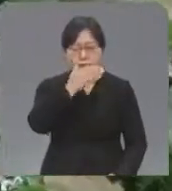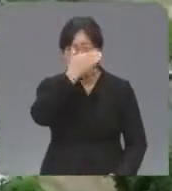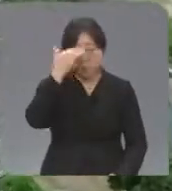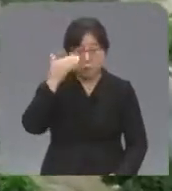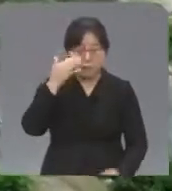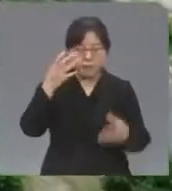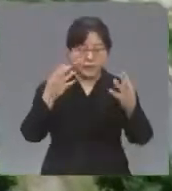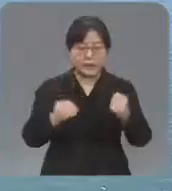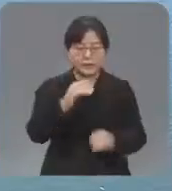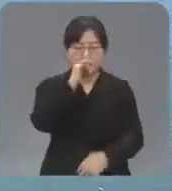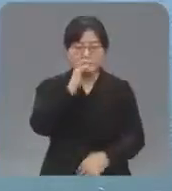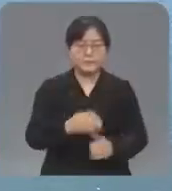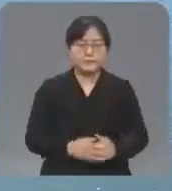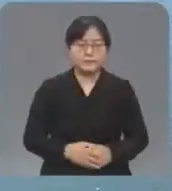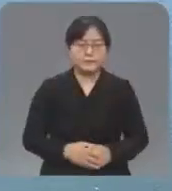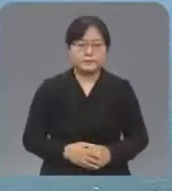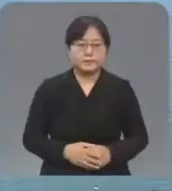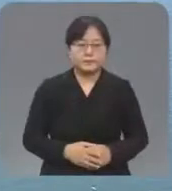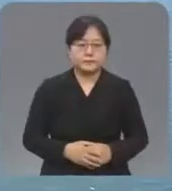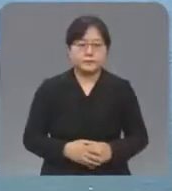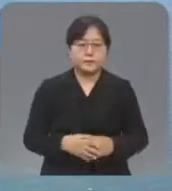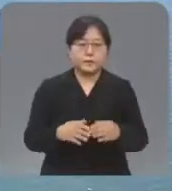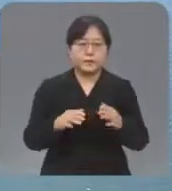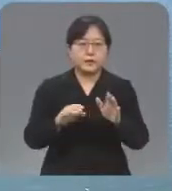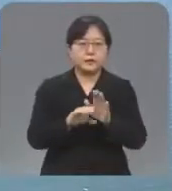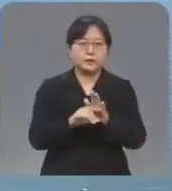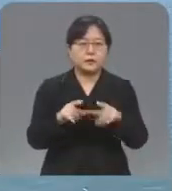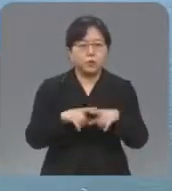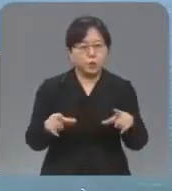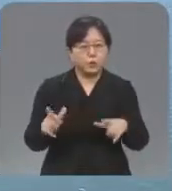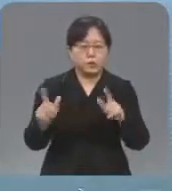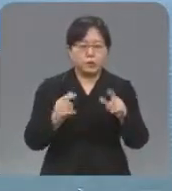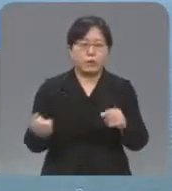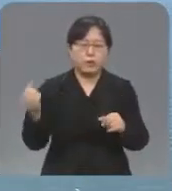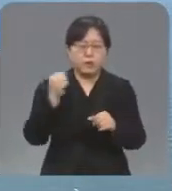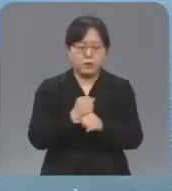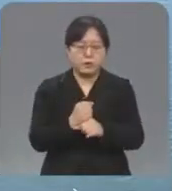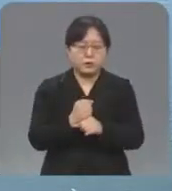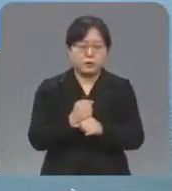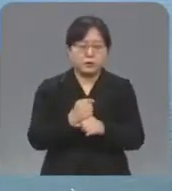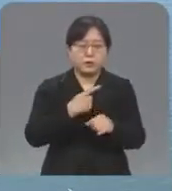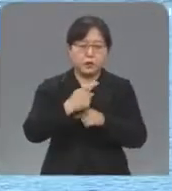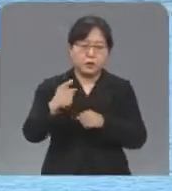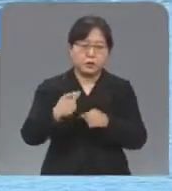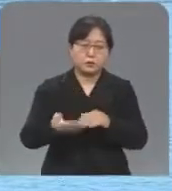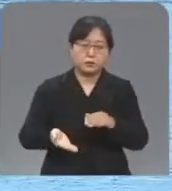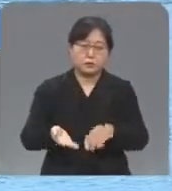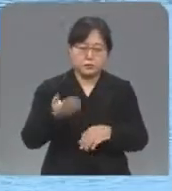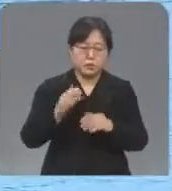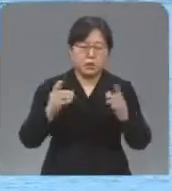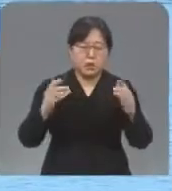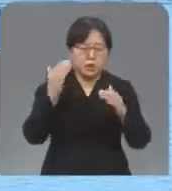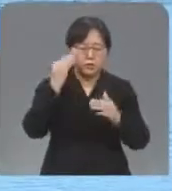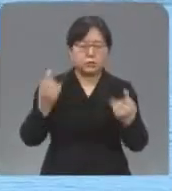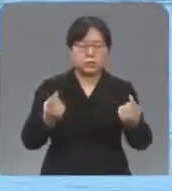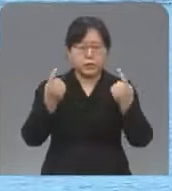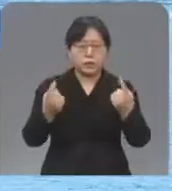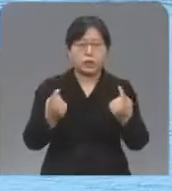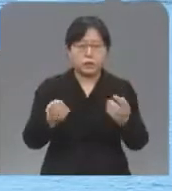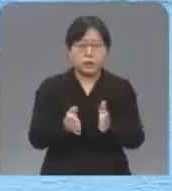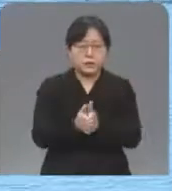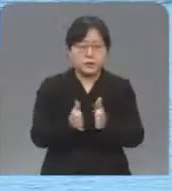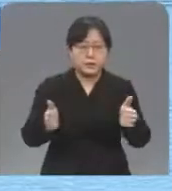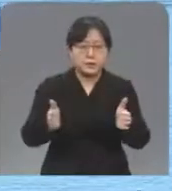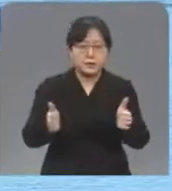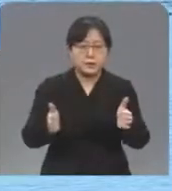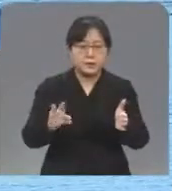자랑하고 있습니다. 이제 위드 코로나 시대에 접어들어서 내년 초에는 국내 관광이 회복되기 시작할